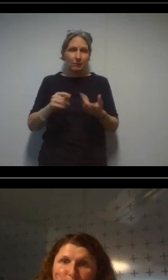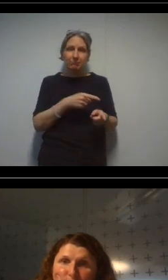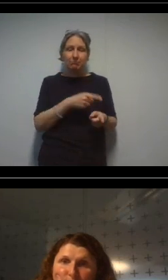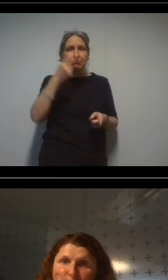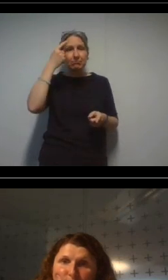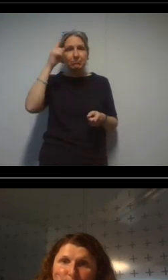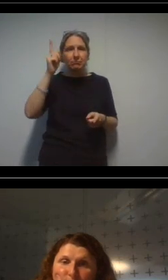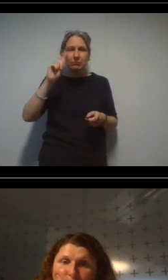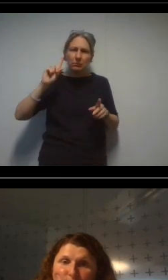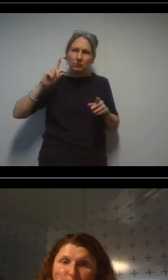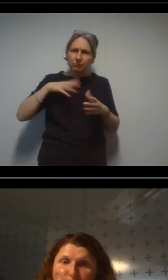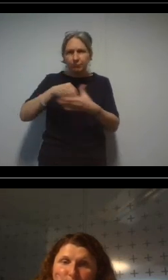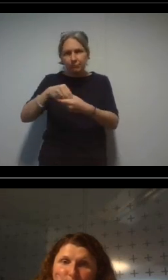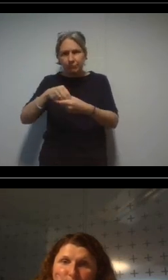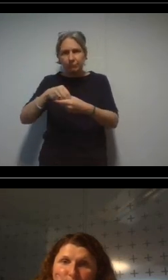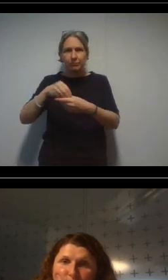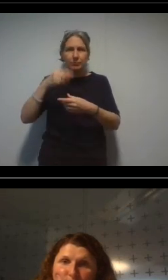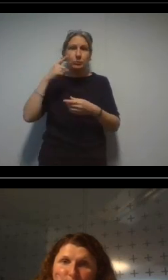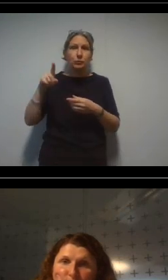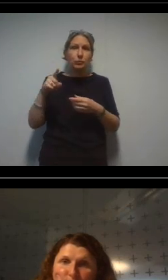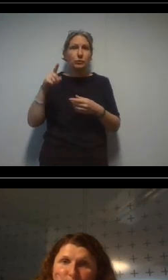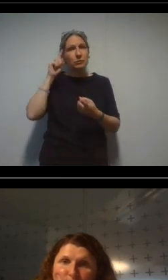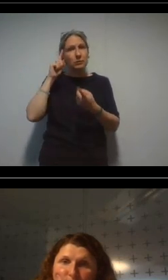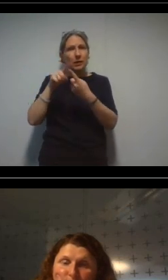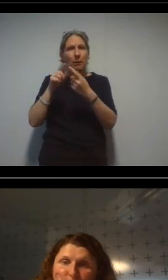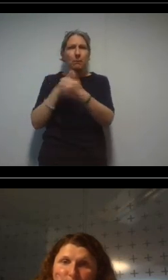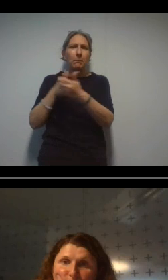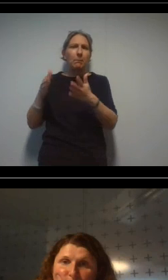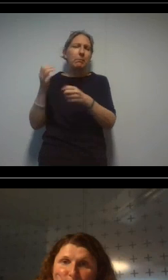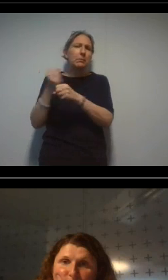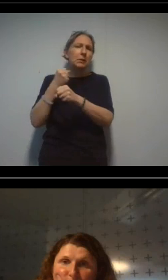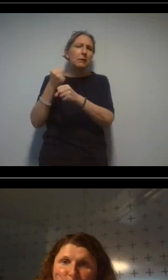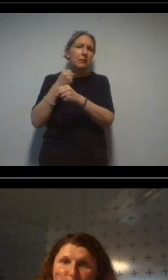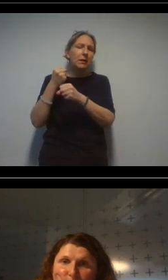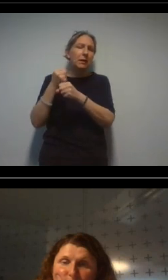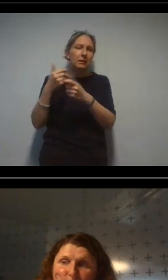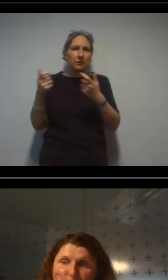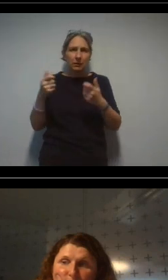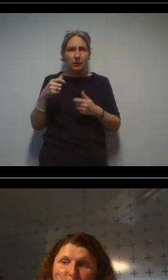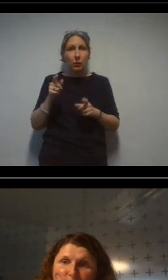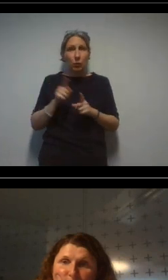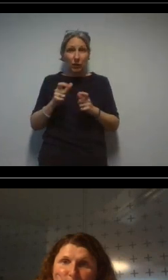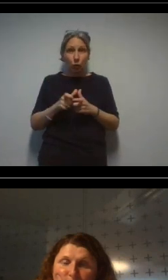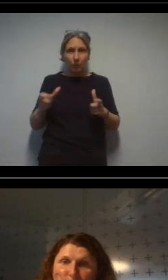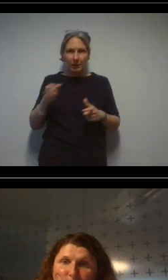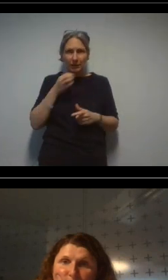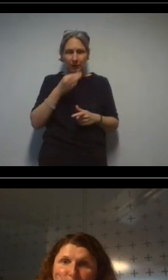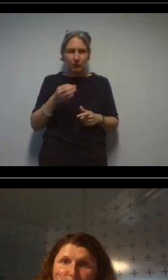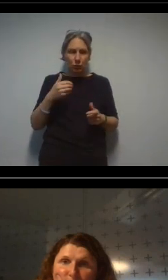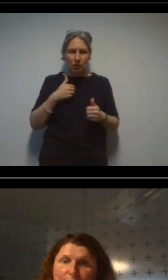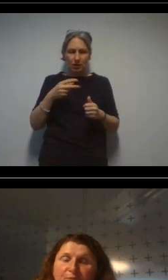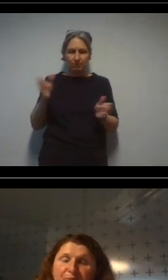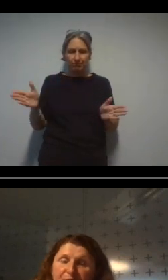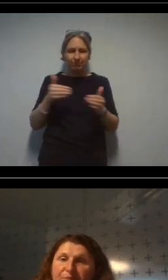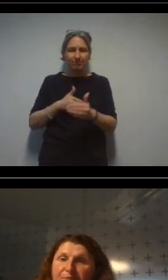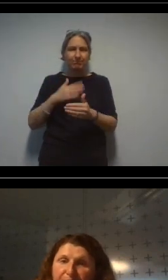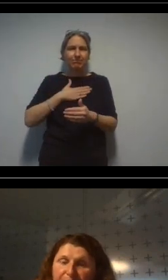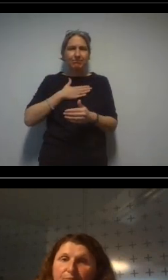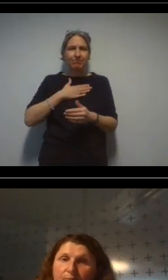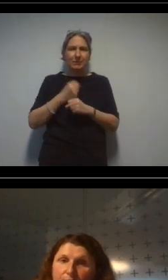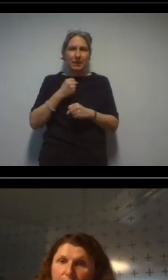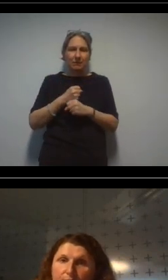pas imaginé aller dans un secteur d'activité. Et on a beaucoup d'entreprises qui nous disent, bah, moi, j'ai du mal à recruter, j'ai un secteur d'activité en